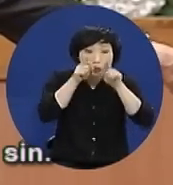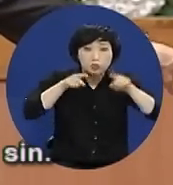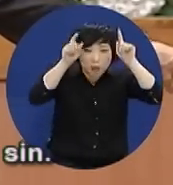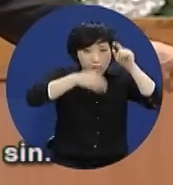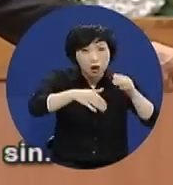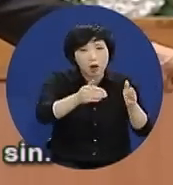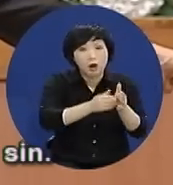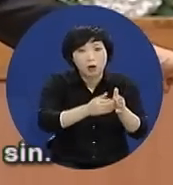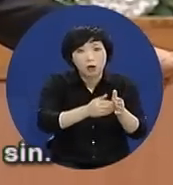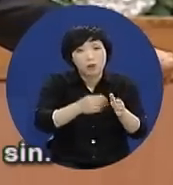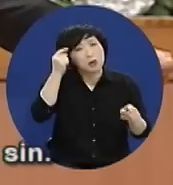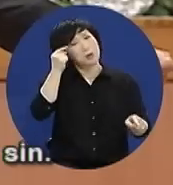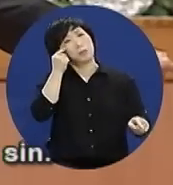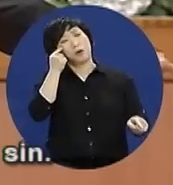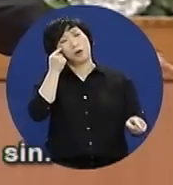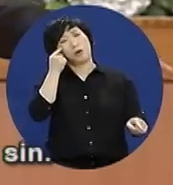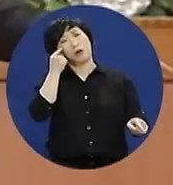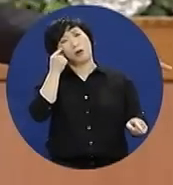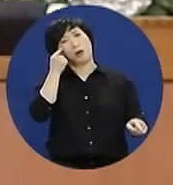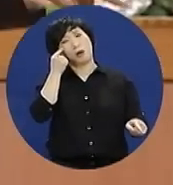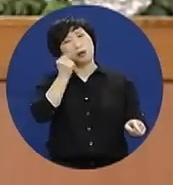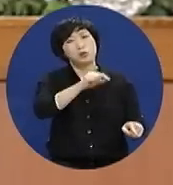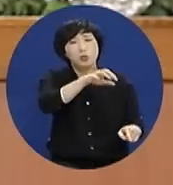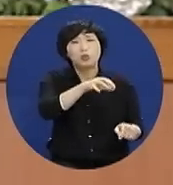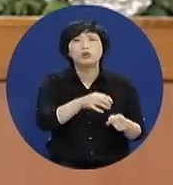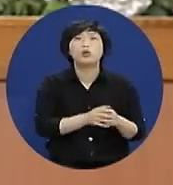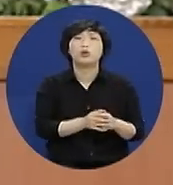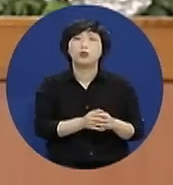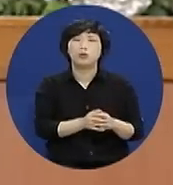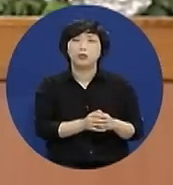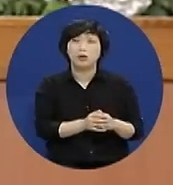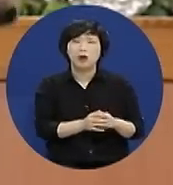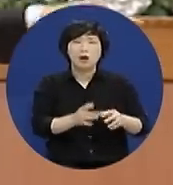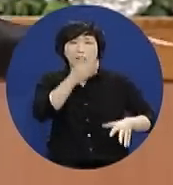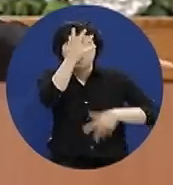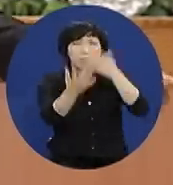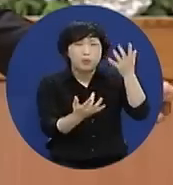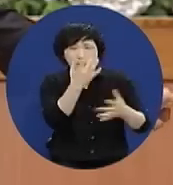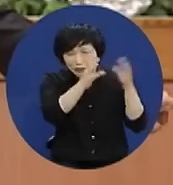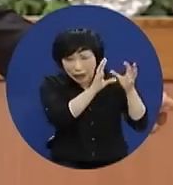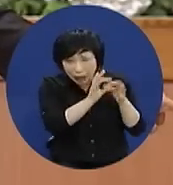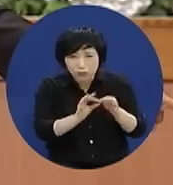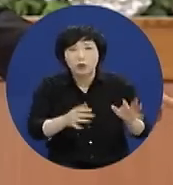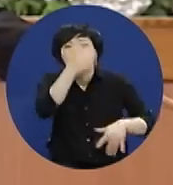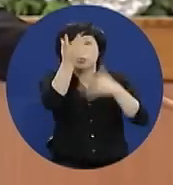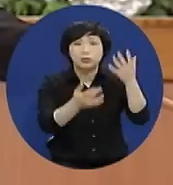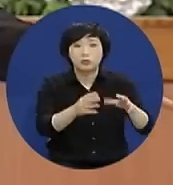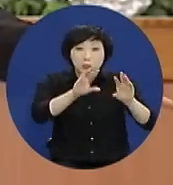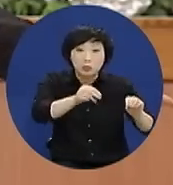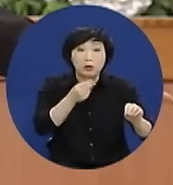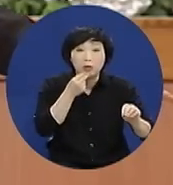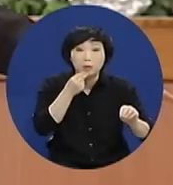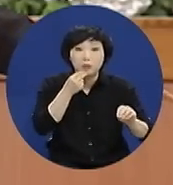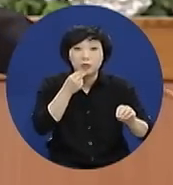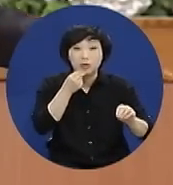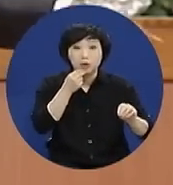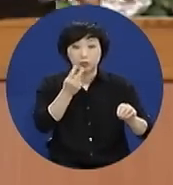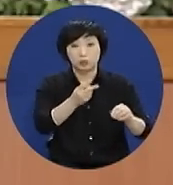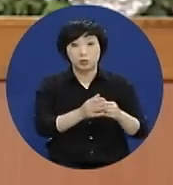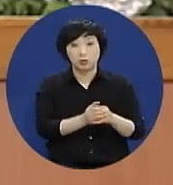仮に地獄にいたとしましょうそこでは日も消えることがありません